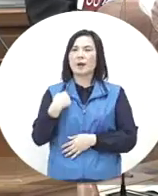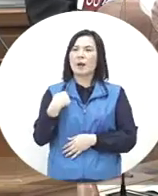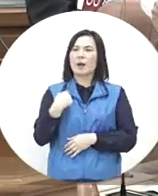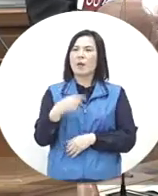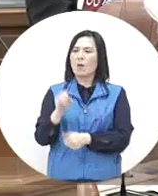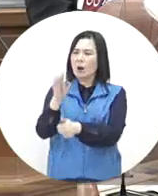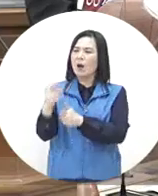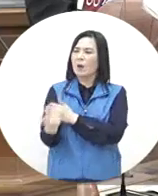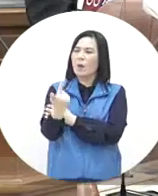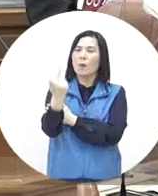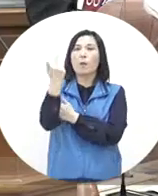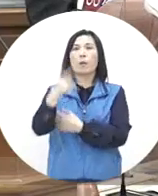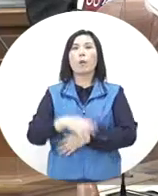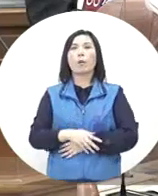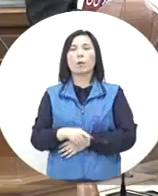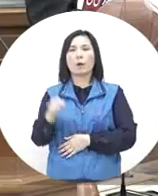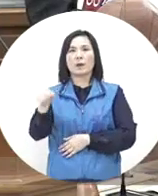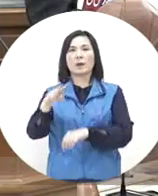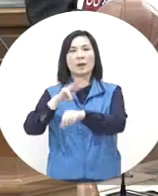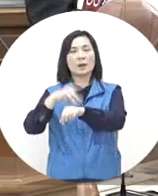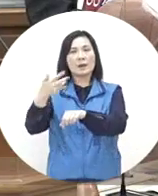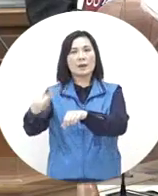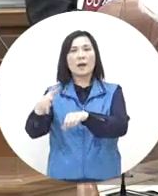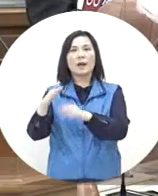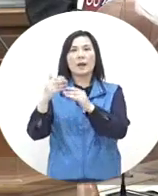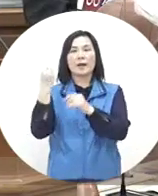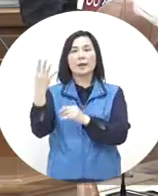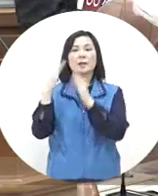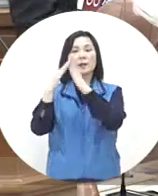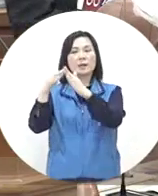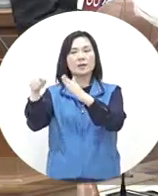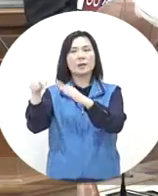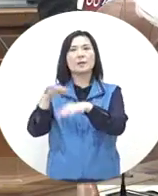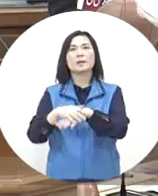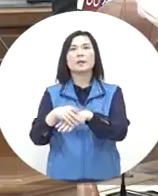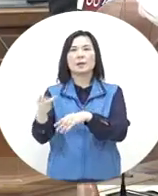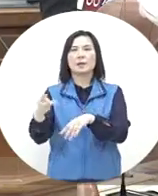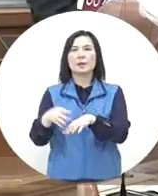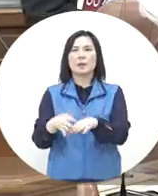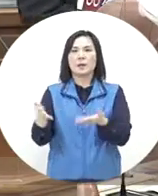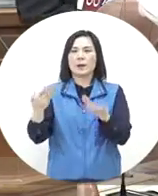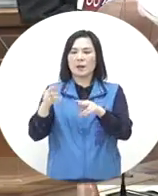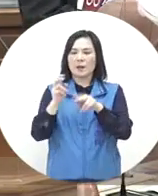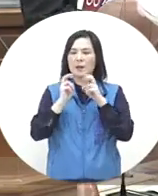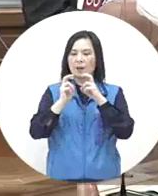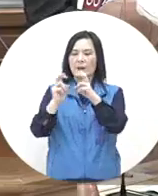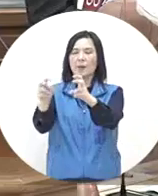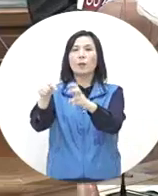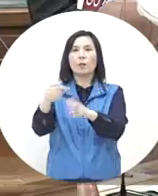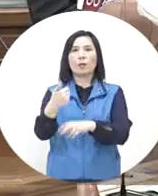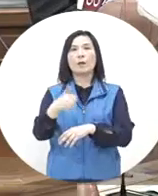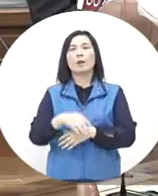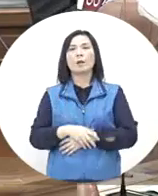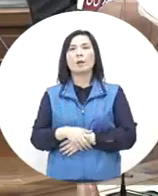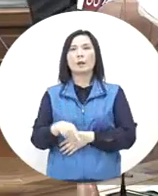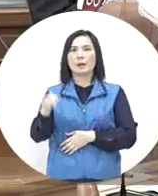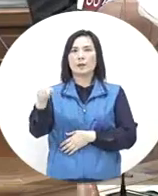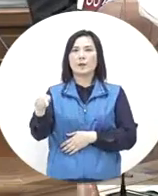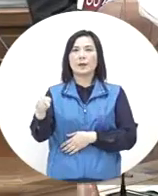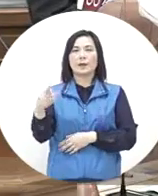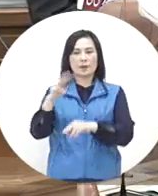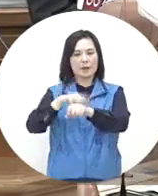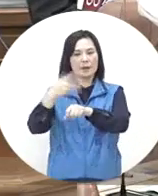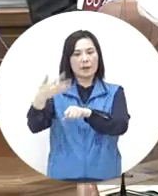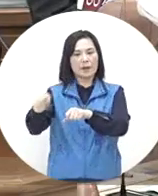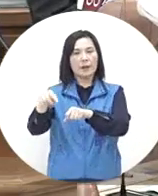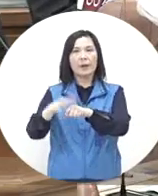又要牵扯到淡海新市镇的发展。淡海轻轨才会挖起来，淡海轻轨发展一定要随着淡海新市镇还有兼观光